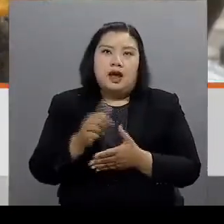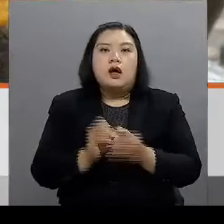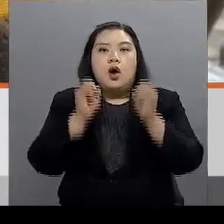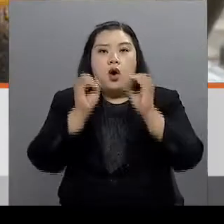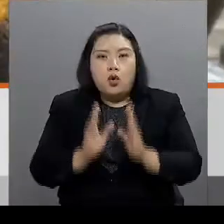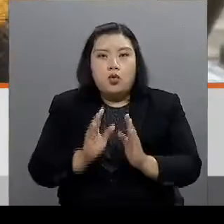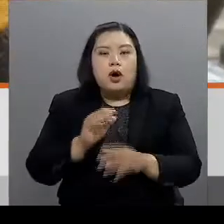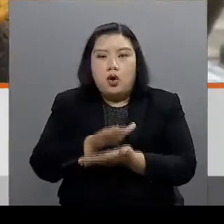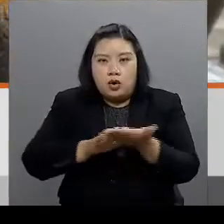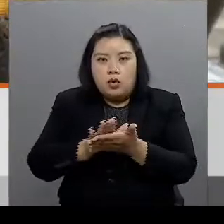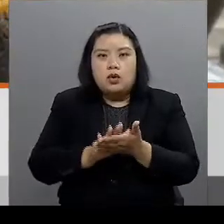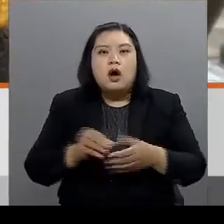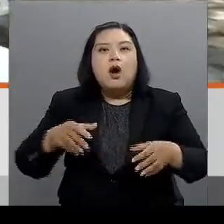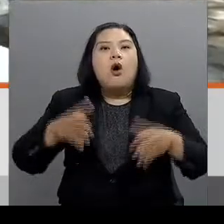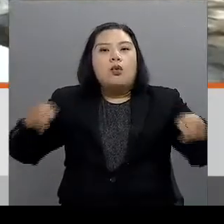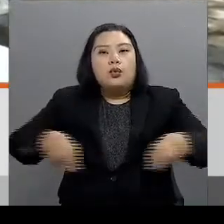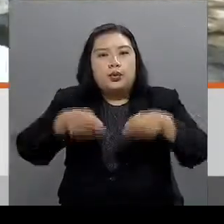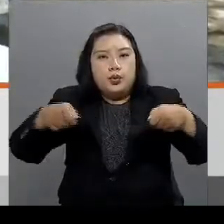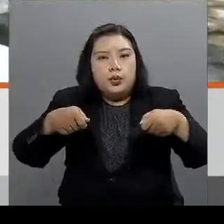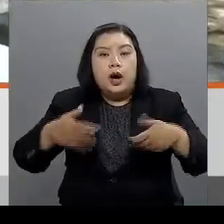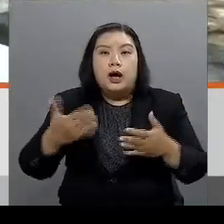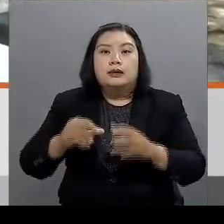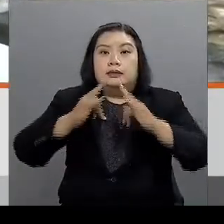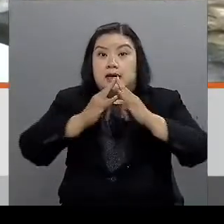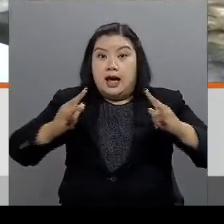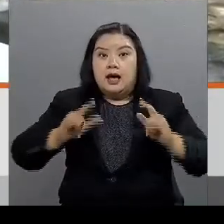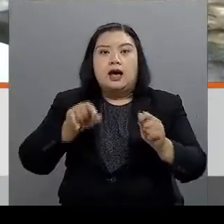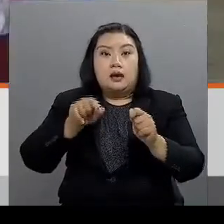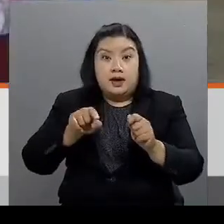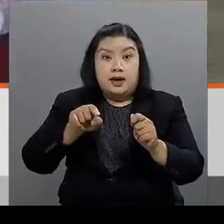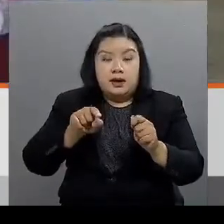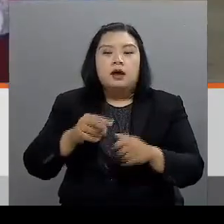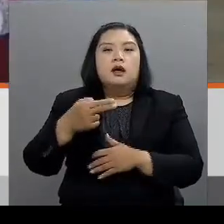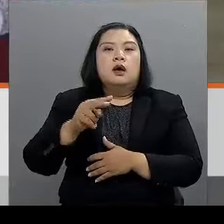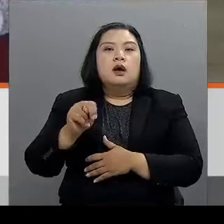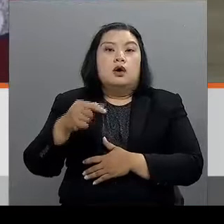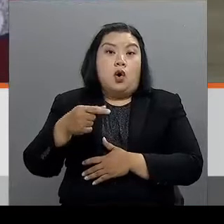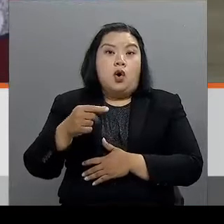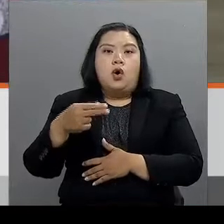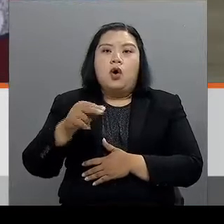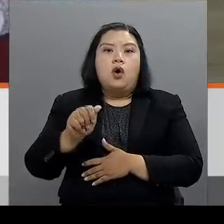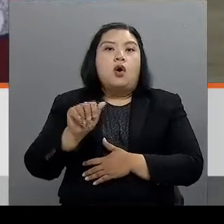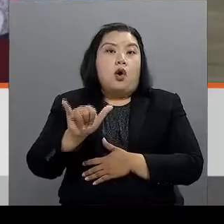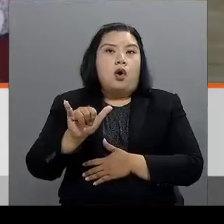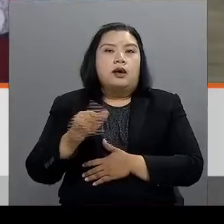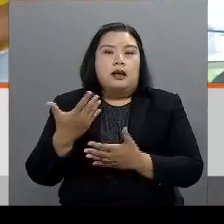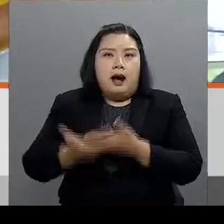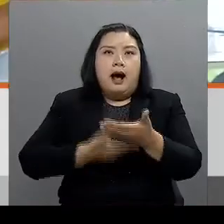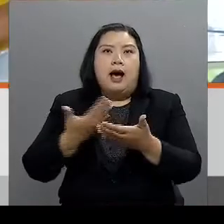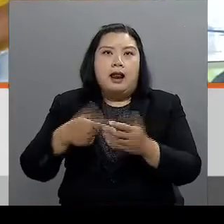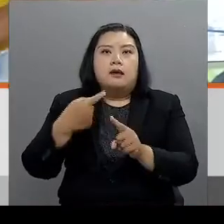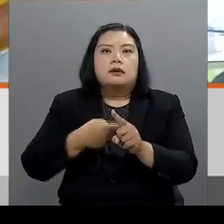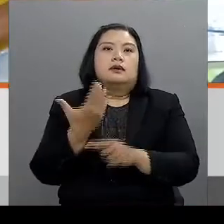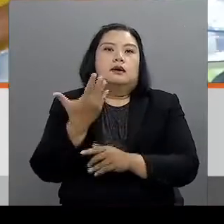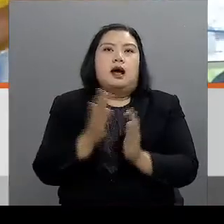านภัยโควิด -19 ภายในศาลาชุมชนหนองหอยอำเภอเมืองเชียงใหม่ซึ่งก็ให้บริการมาตั้งแต่เดือนพฤษภาคมค่ะประธานชมร